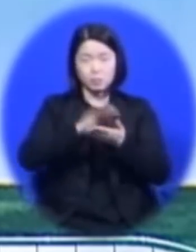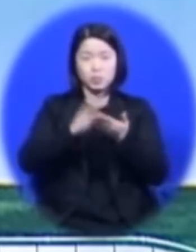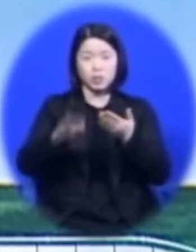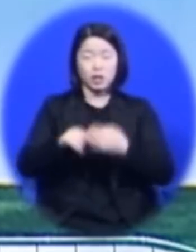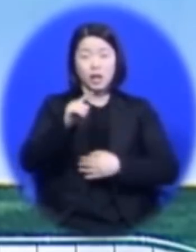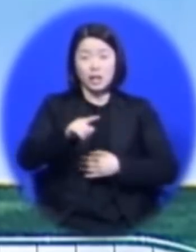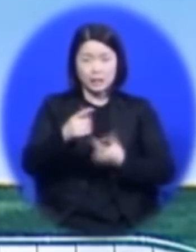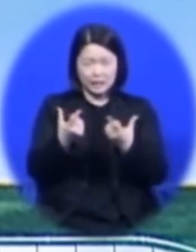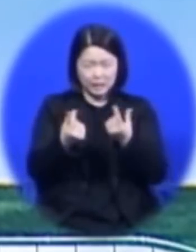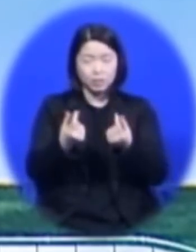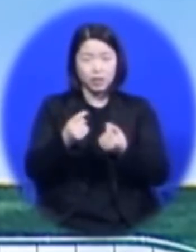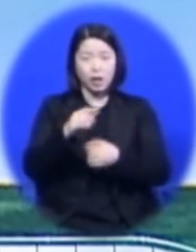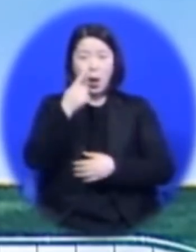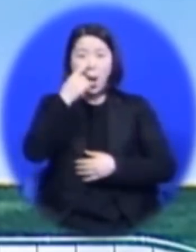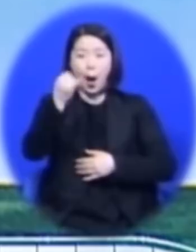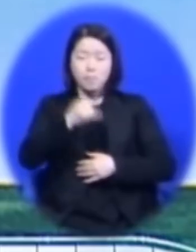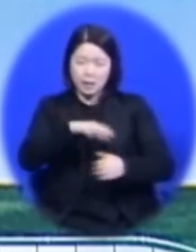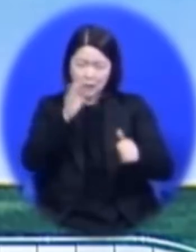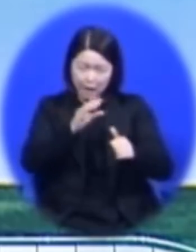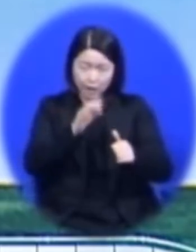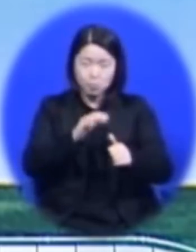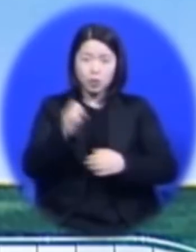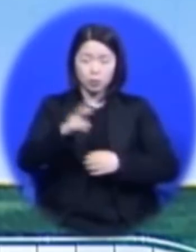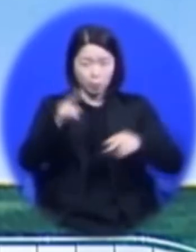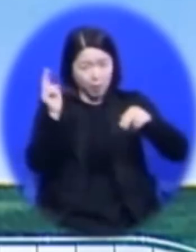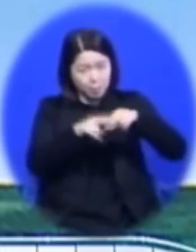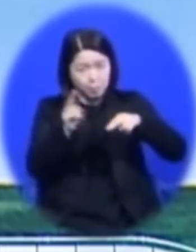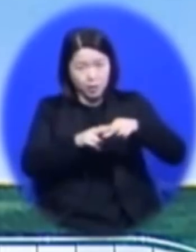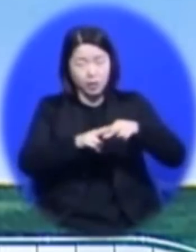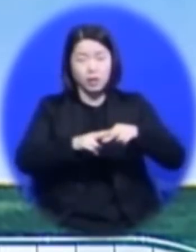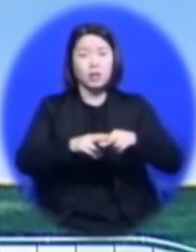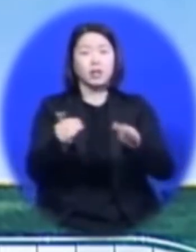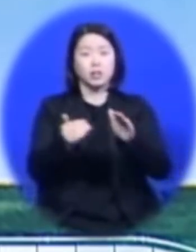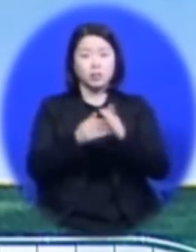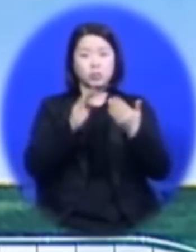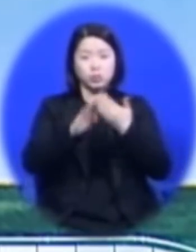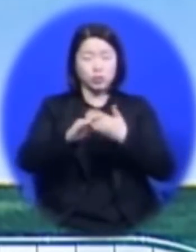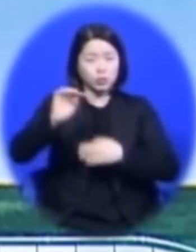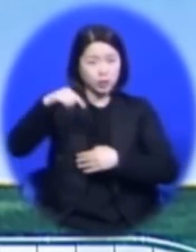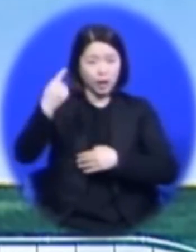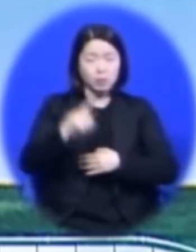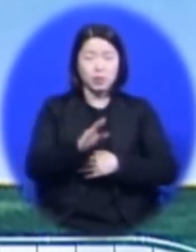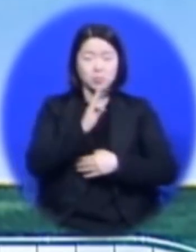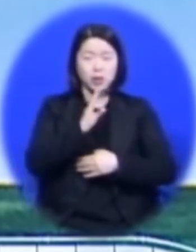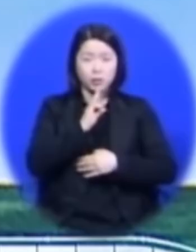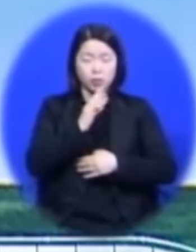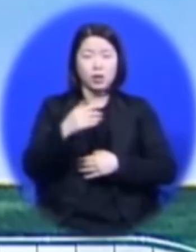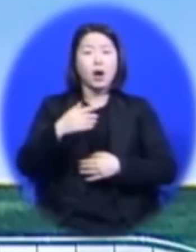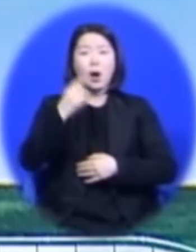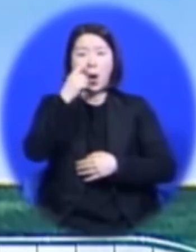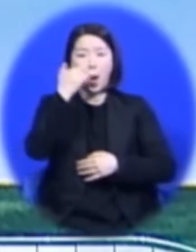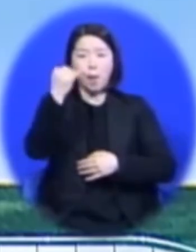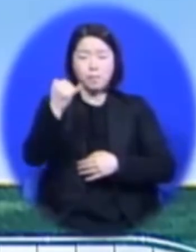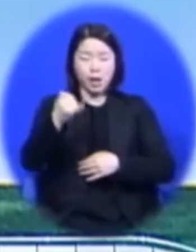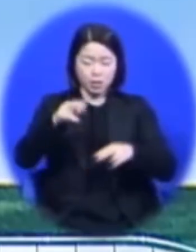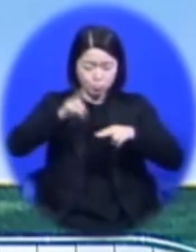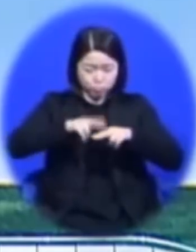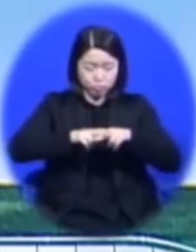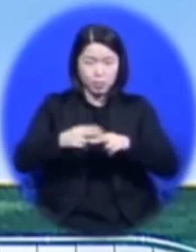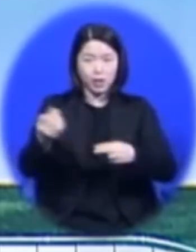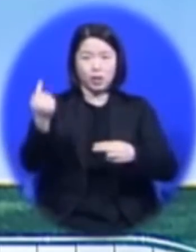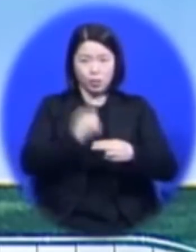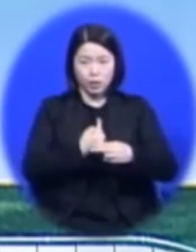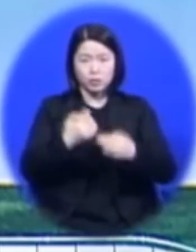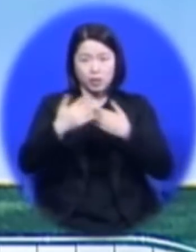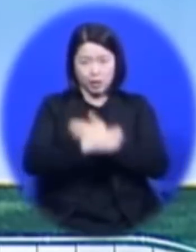그렇게 엄마한테 야단맞고 심지어 매도 맞아 놓고 그 다음에 또 엄마 무릎에 털썩 않습니다 그